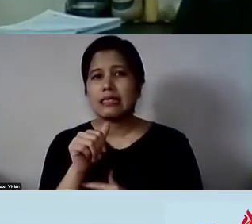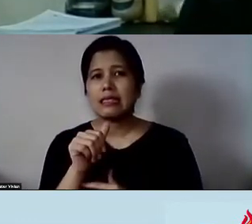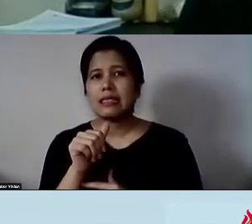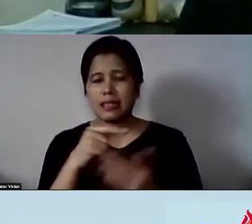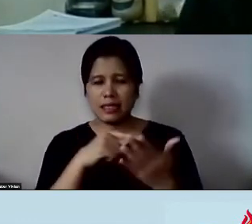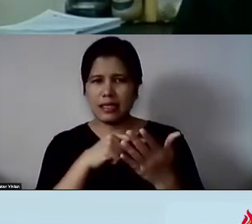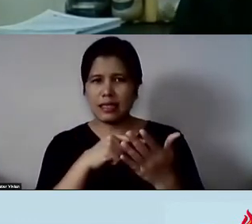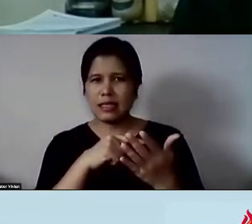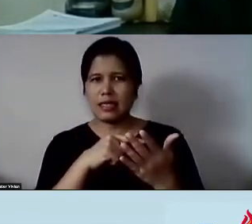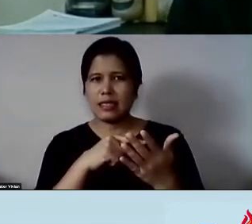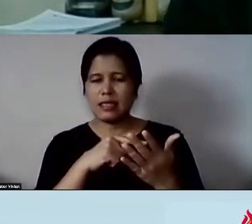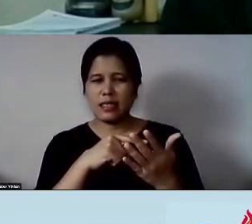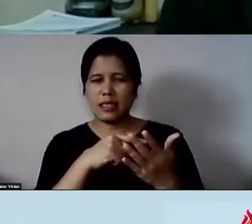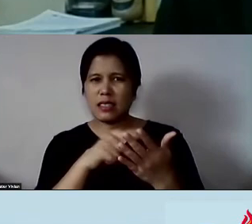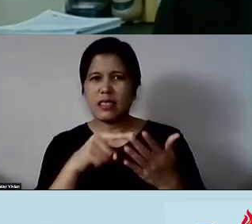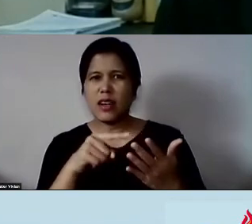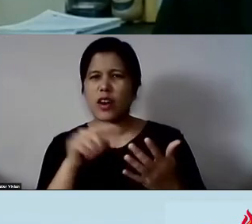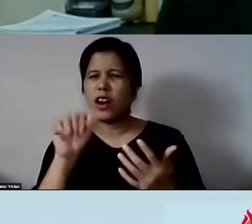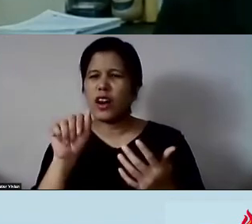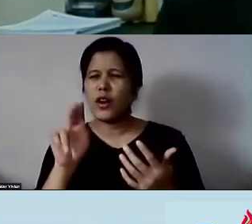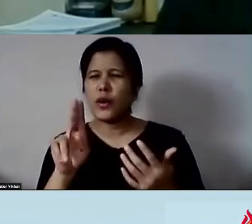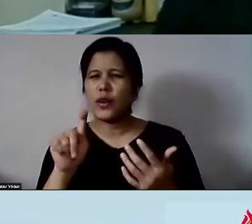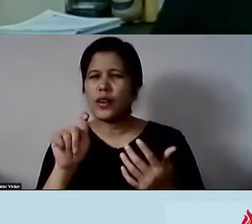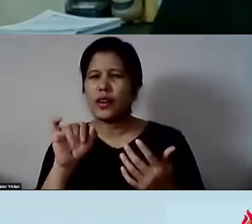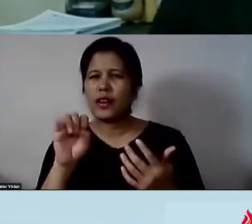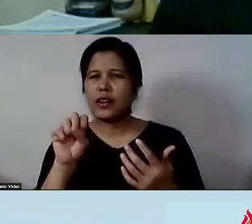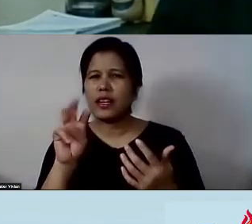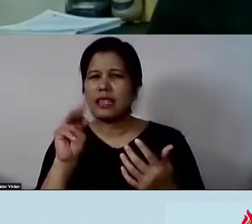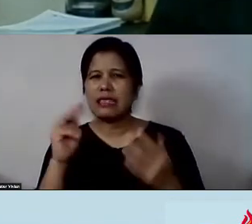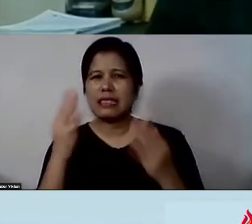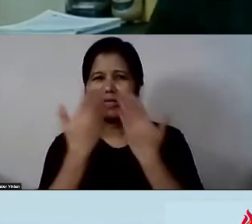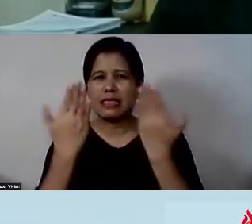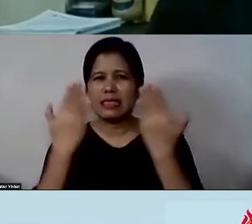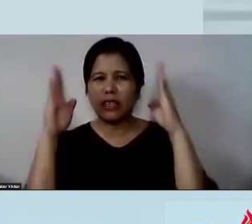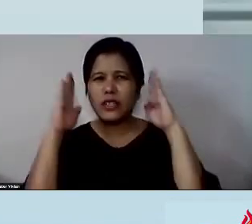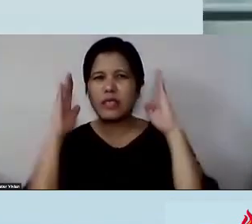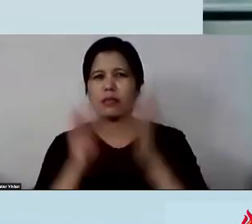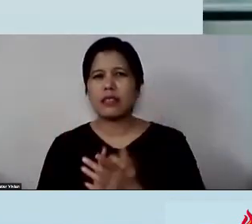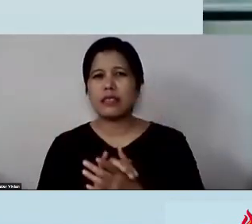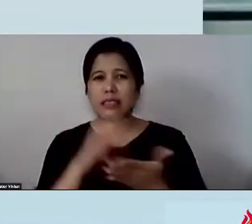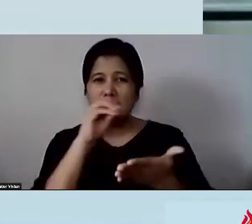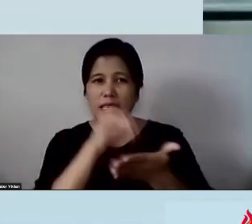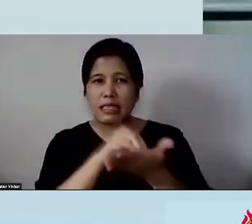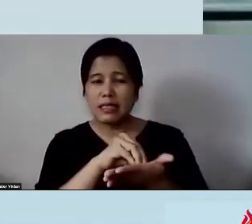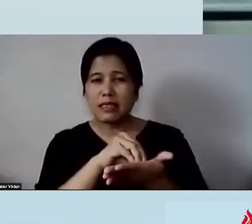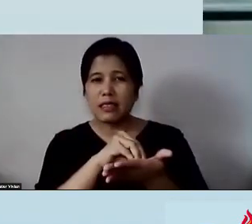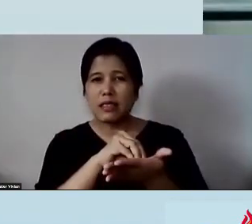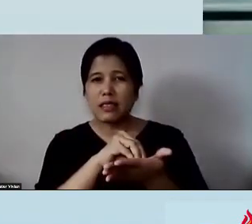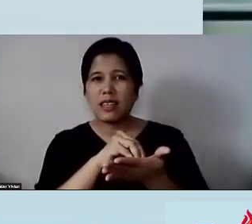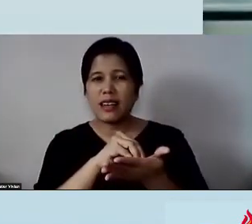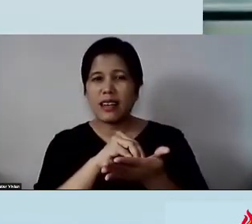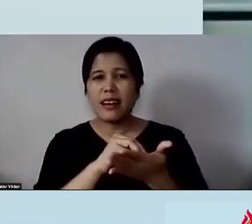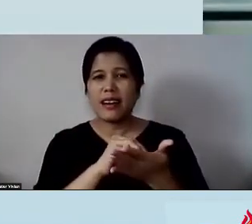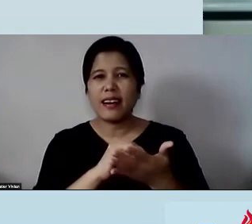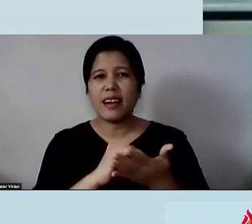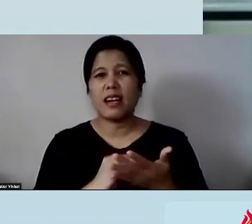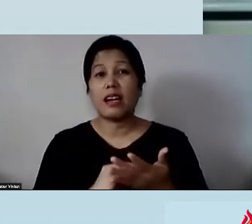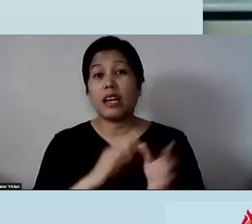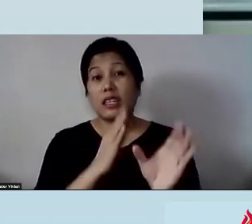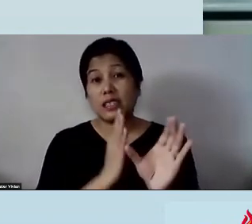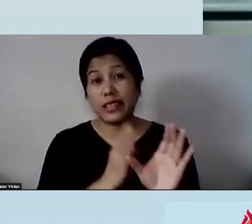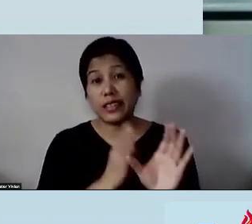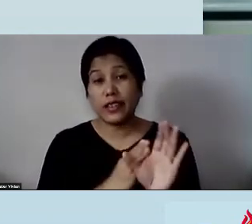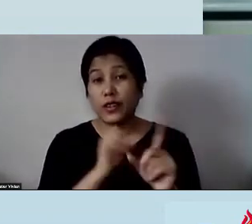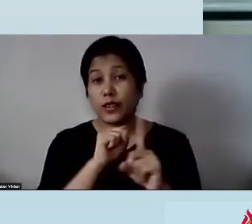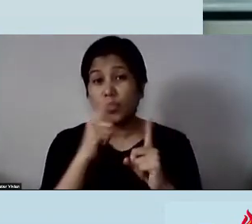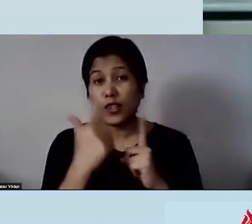yung autism, no? But nilalagay nila doon sa pwede doon nilalagay nila doon sa may mga psychosocial or intellectual